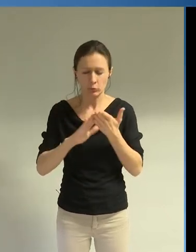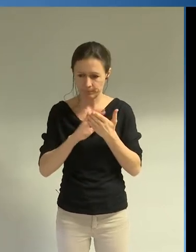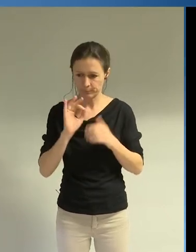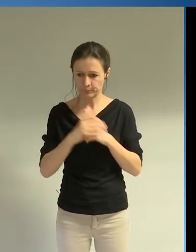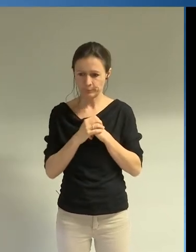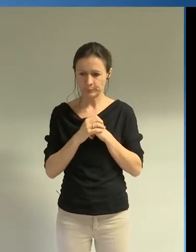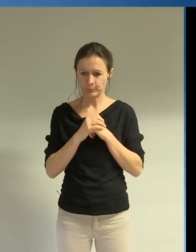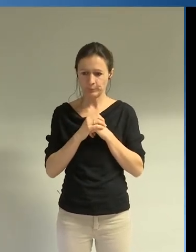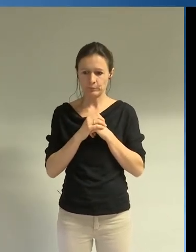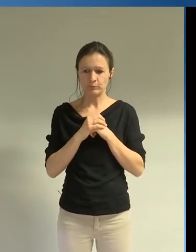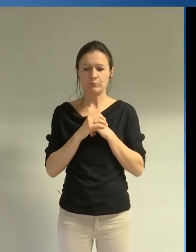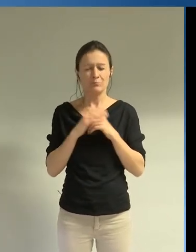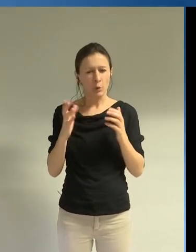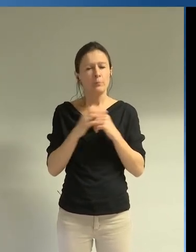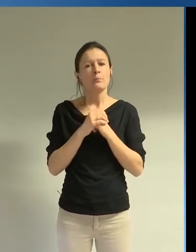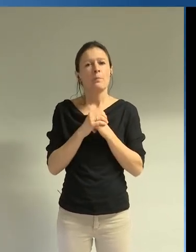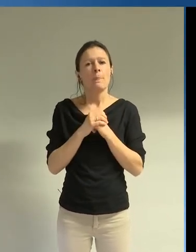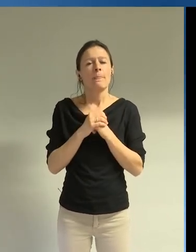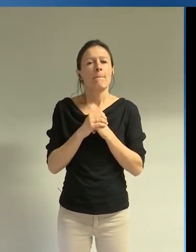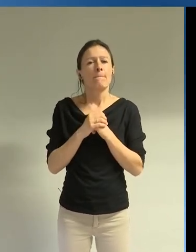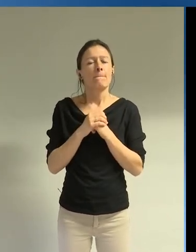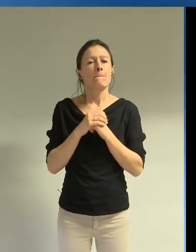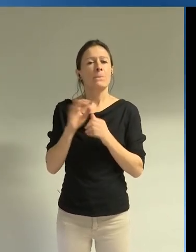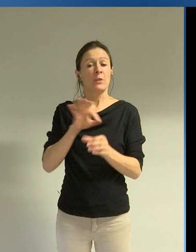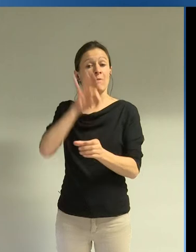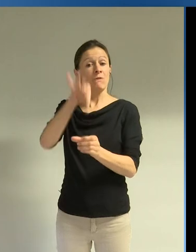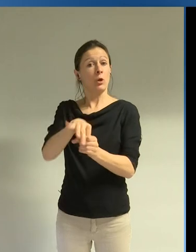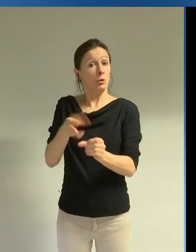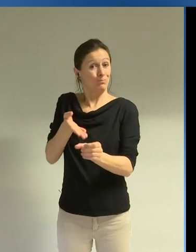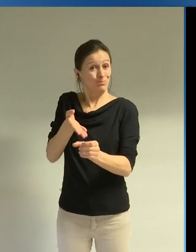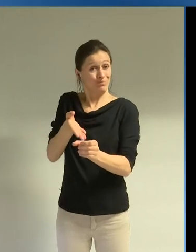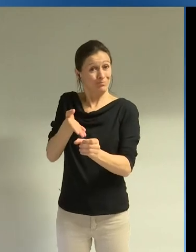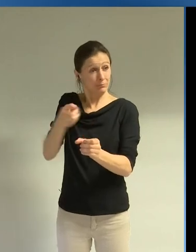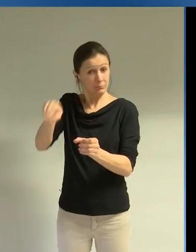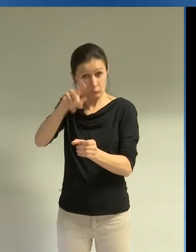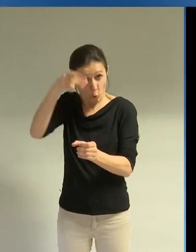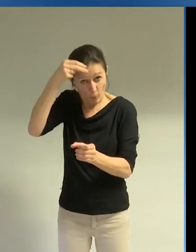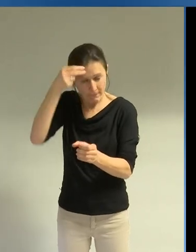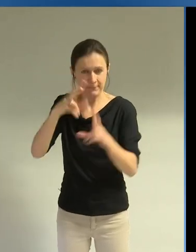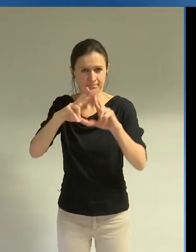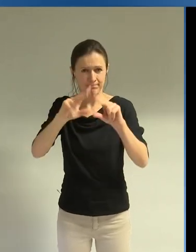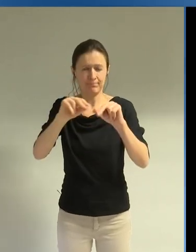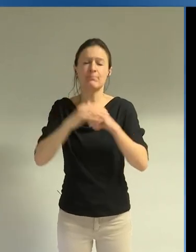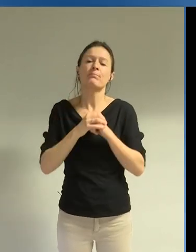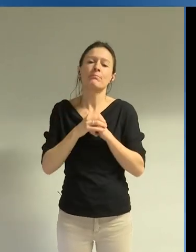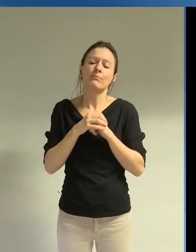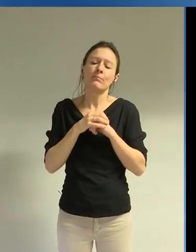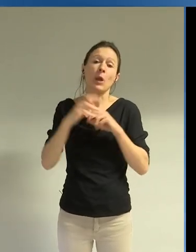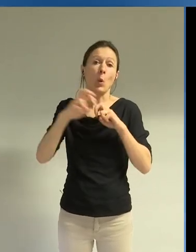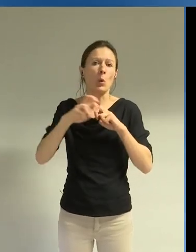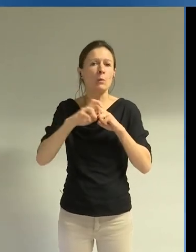alors pour comprendre le sens de cette délibération grenoble 2040 trajectoire des transitions et stratégies de résilience